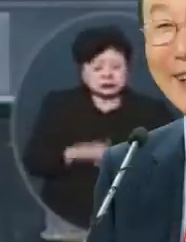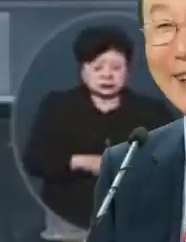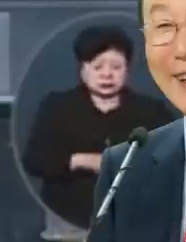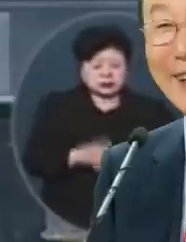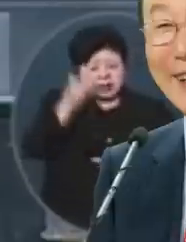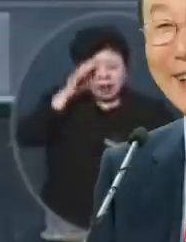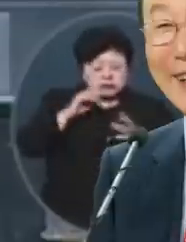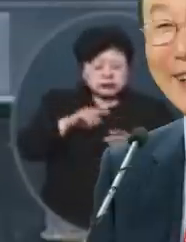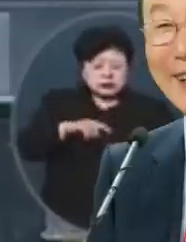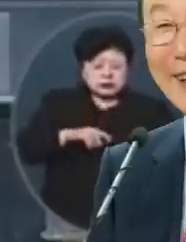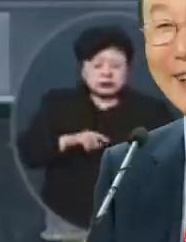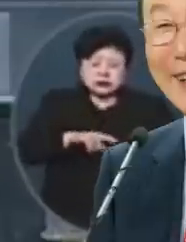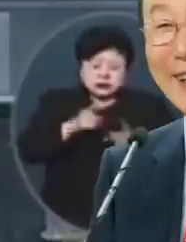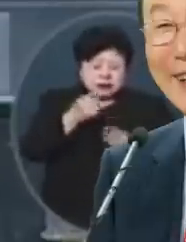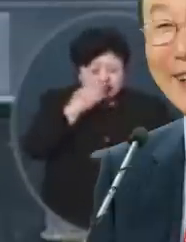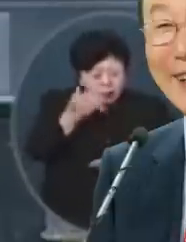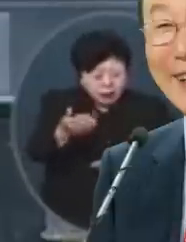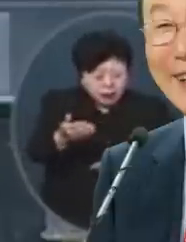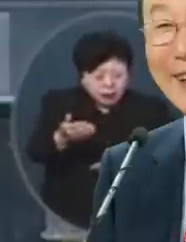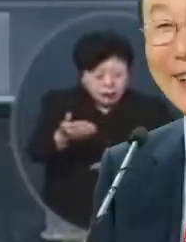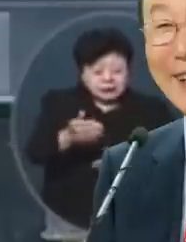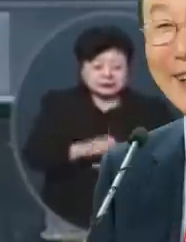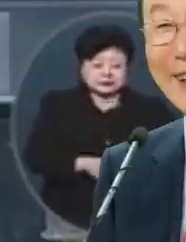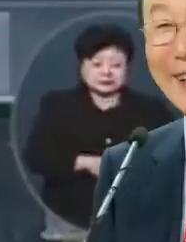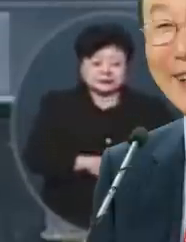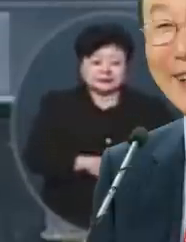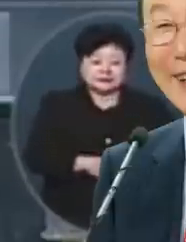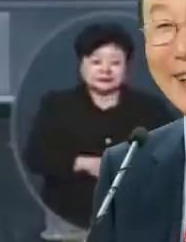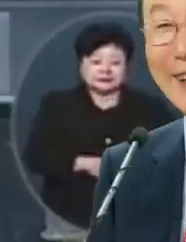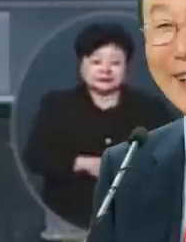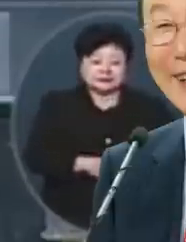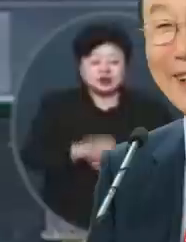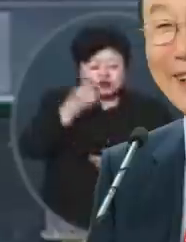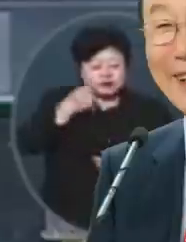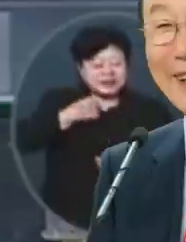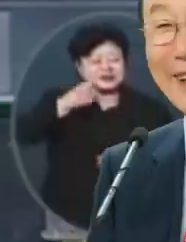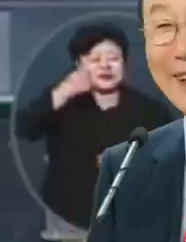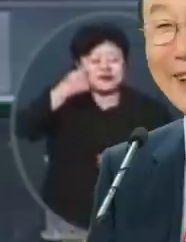우리 한국이 살아나가겠습니까? 그래서 내가